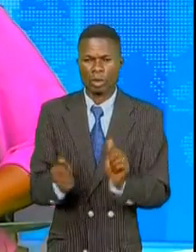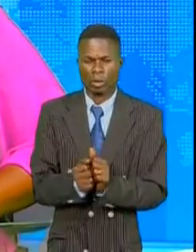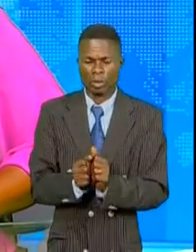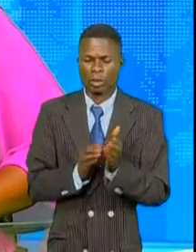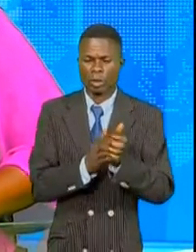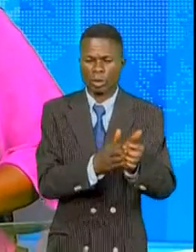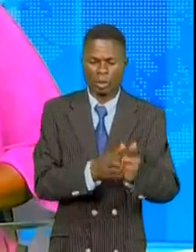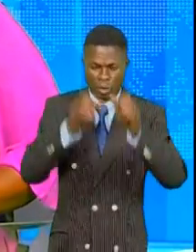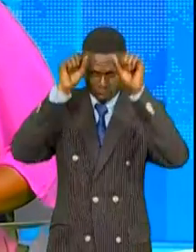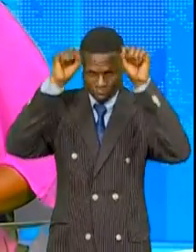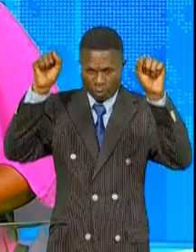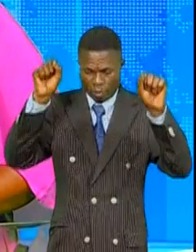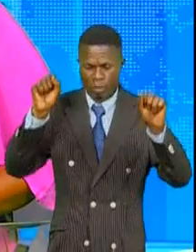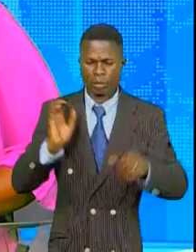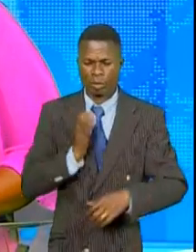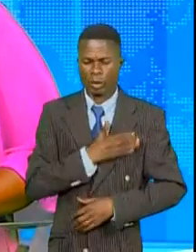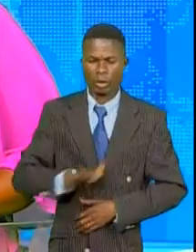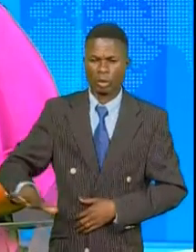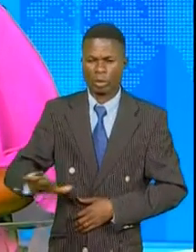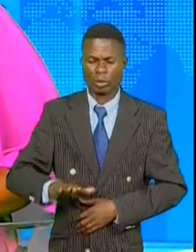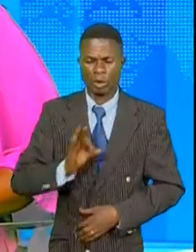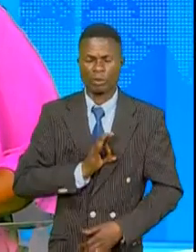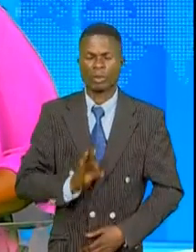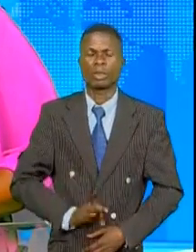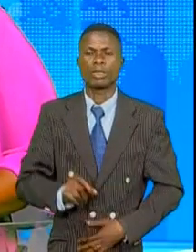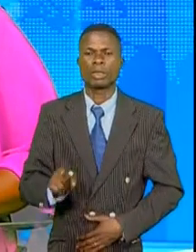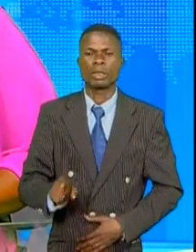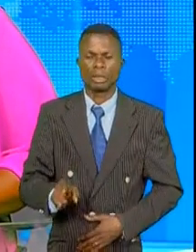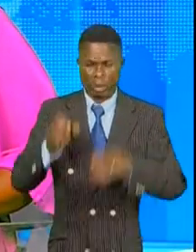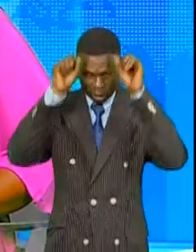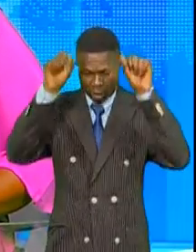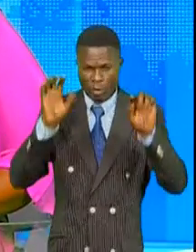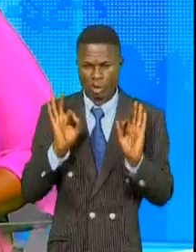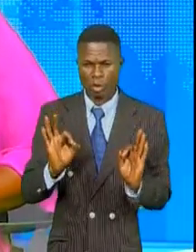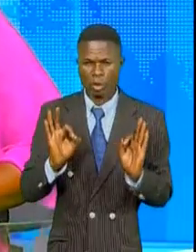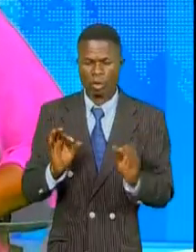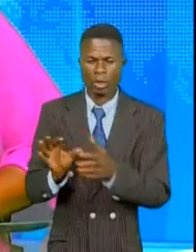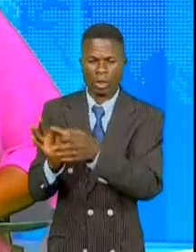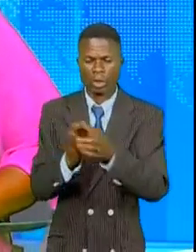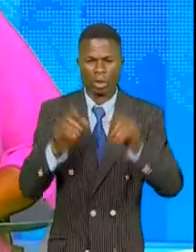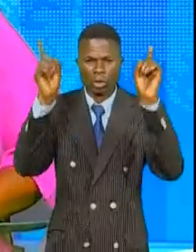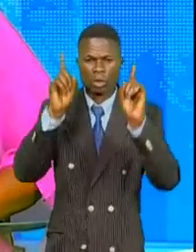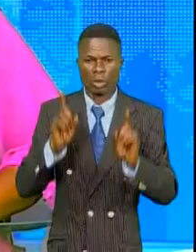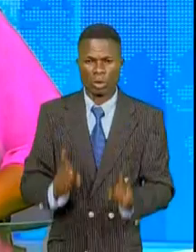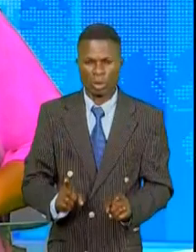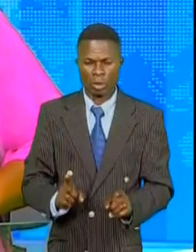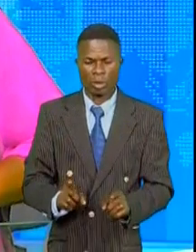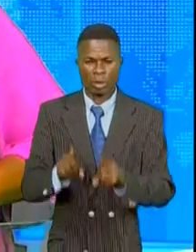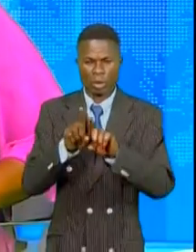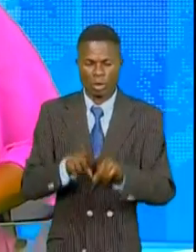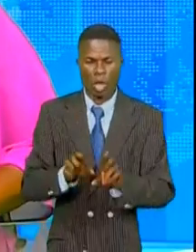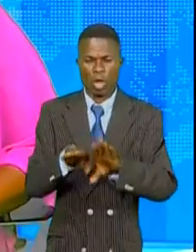du président de la république félix antoine qui se délite hulot mot président en exercice de l'union africaine qui avait d'ailleurs ouvert